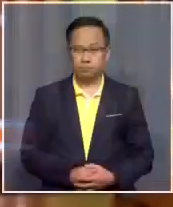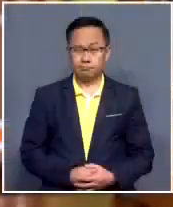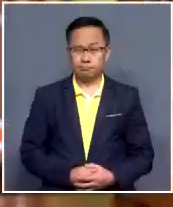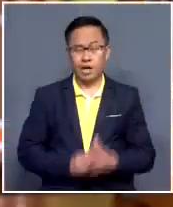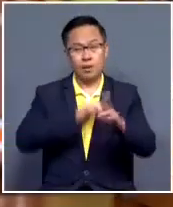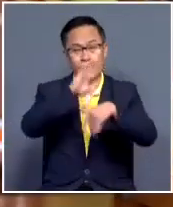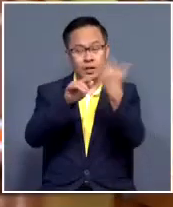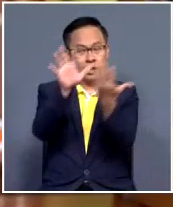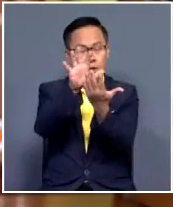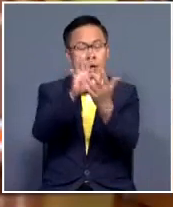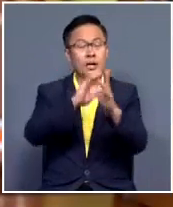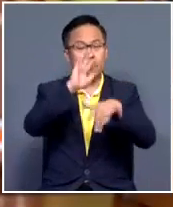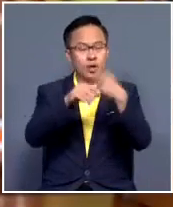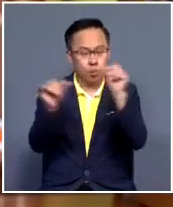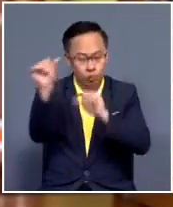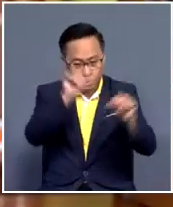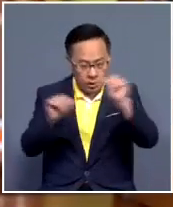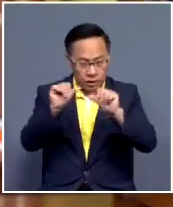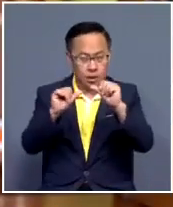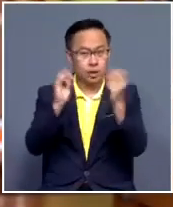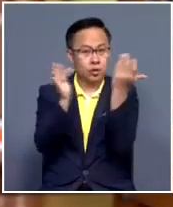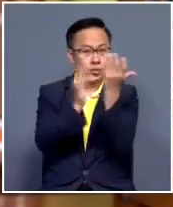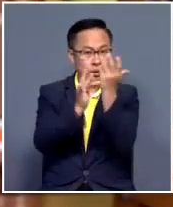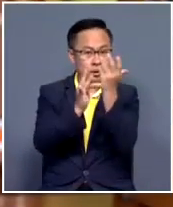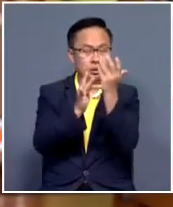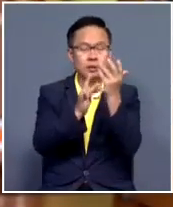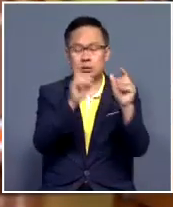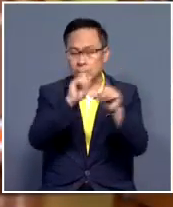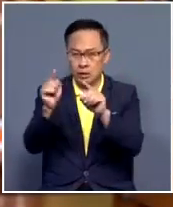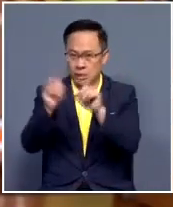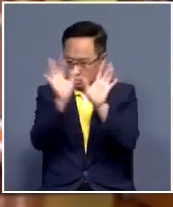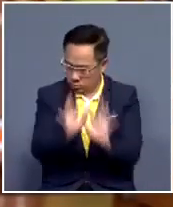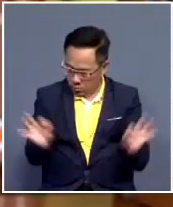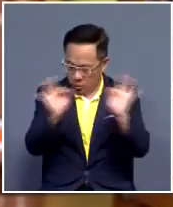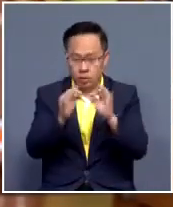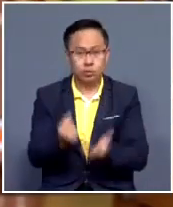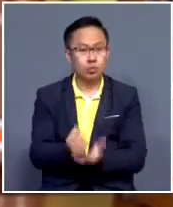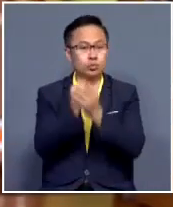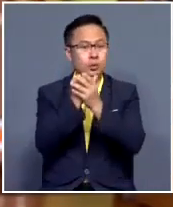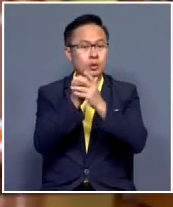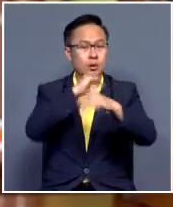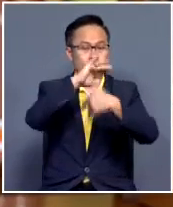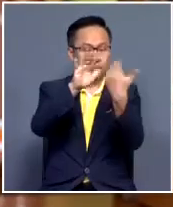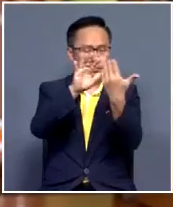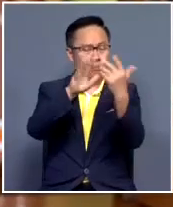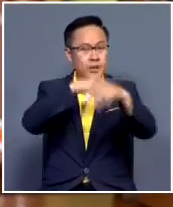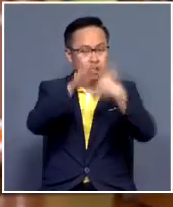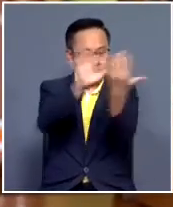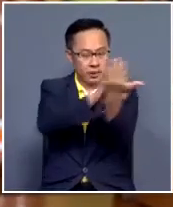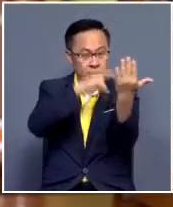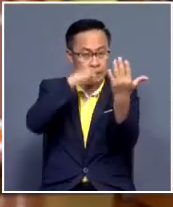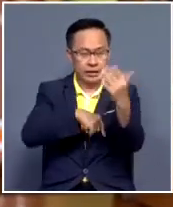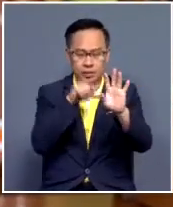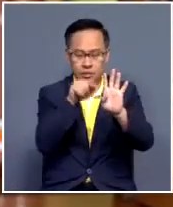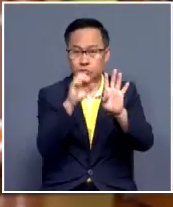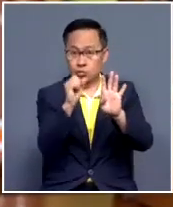การพัฒนาวิทยาศาสตร์เทคโนโลยีและนวัตกรรมนั้นถือว่าเป็นหัวใจสำคัญที่จะขับเคลื่อนประเทศไปสู่ไทยแลนด์ 4.0 ค่ะซึ่